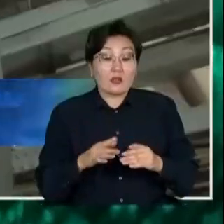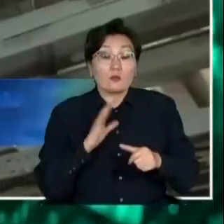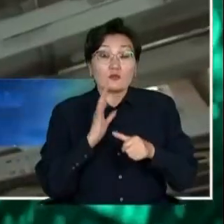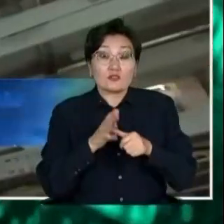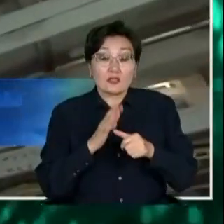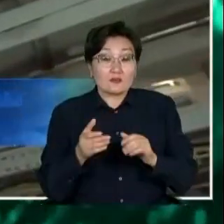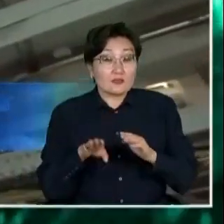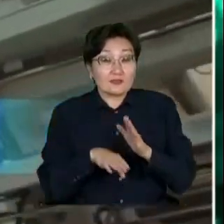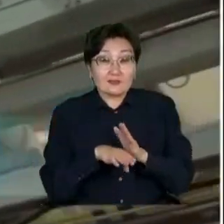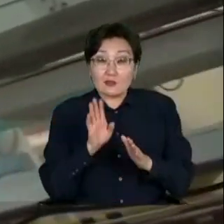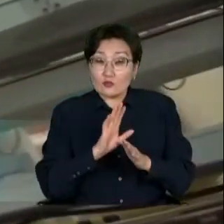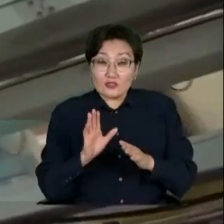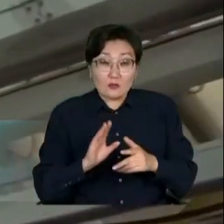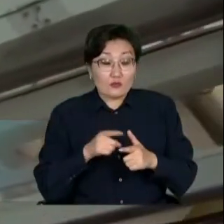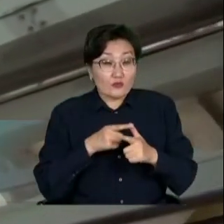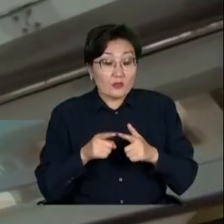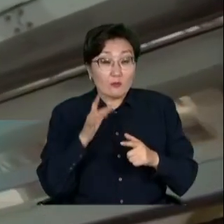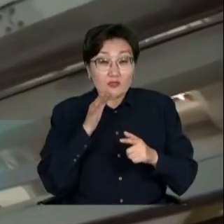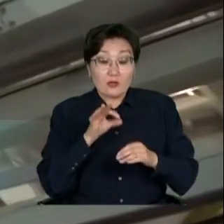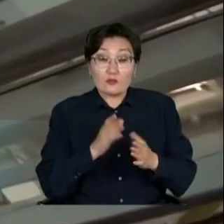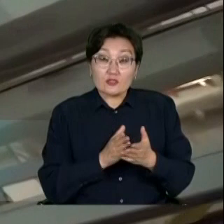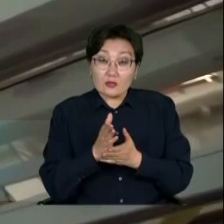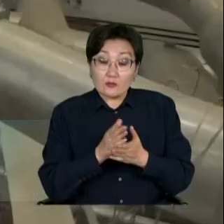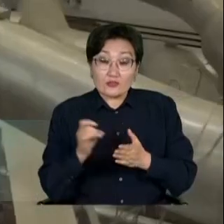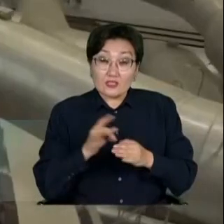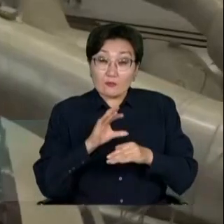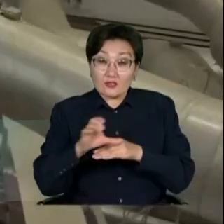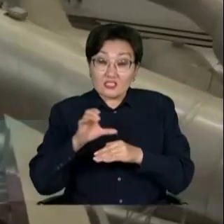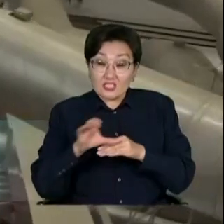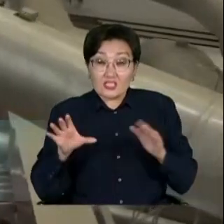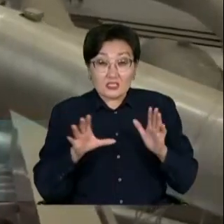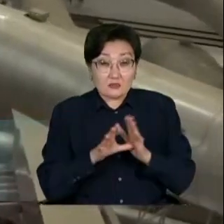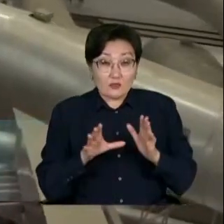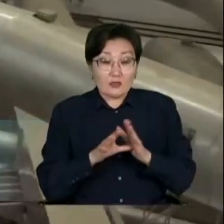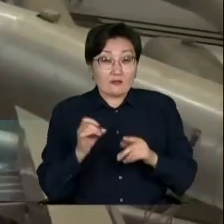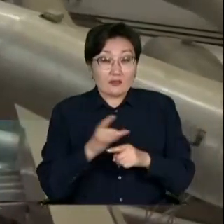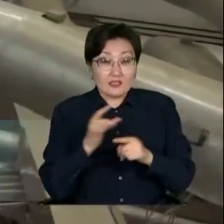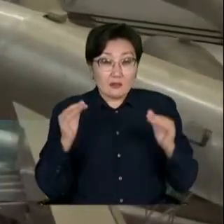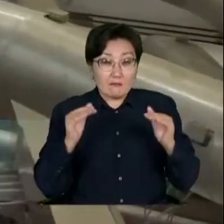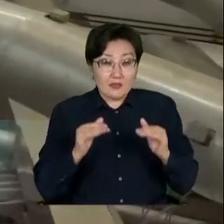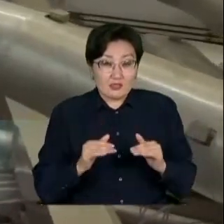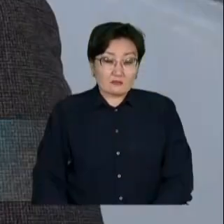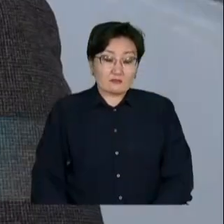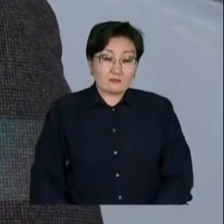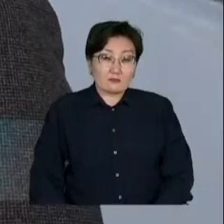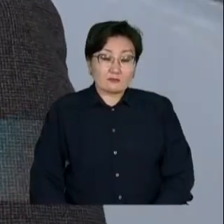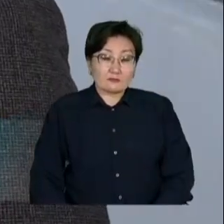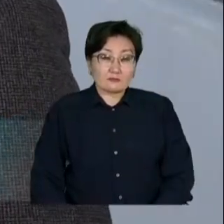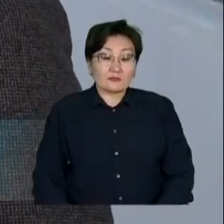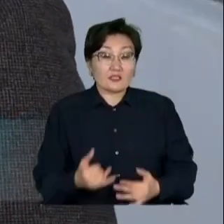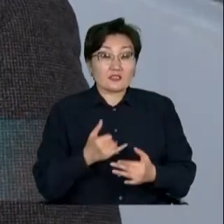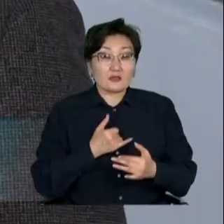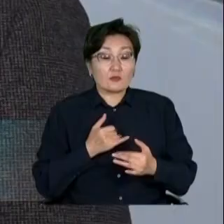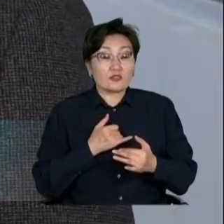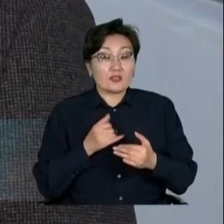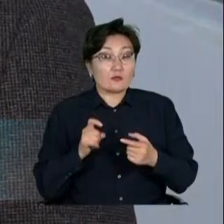не лучшая альтернатива, так как срок их службы и объем производимой энергии в разы меньше. Для нас